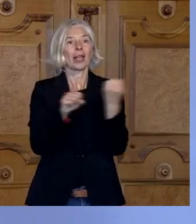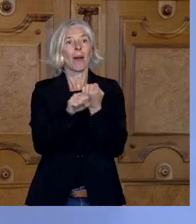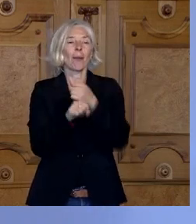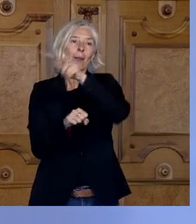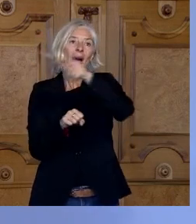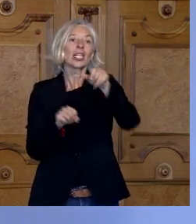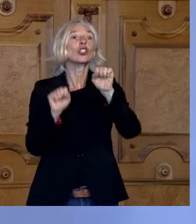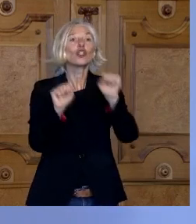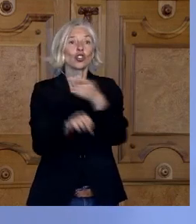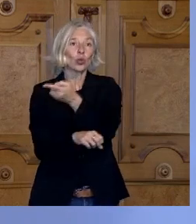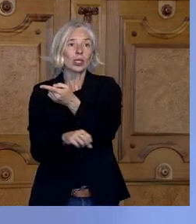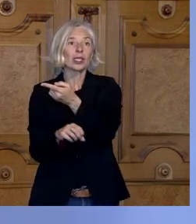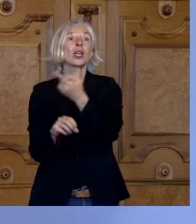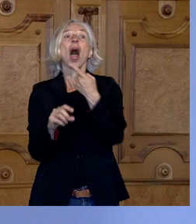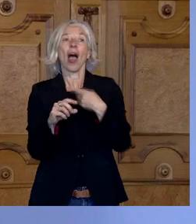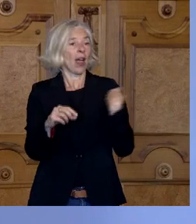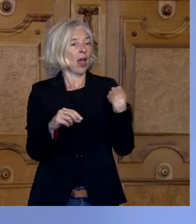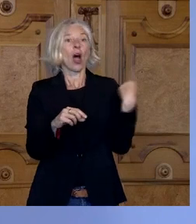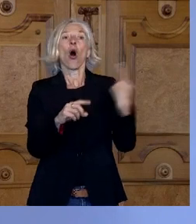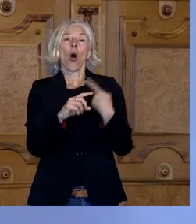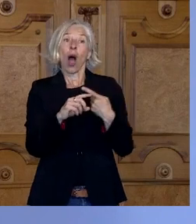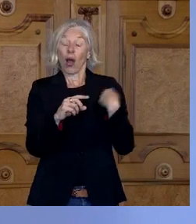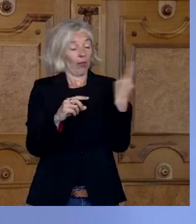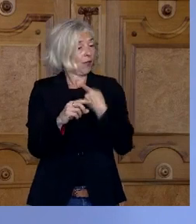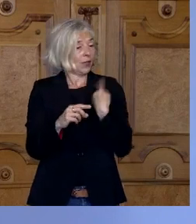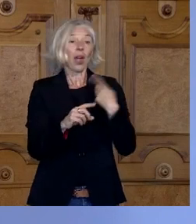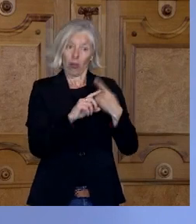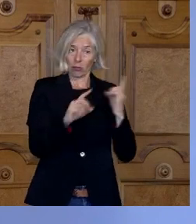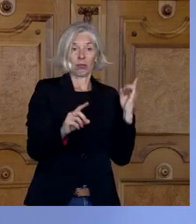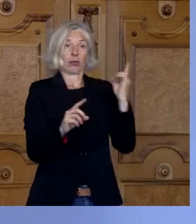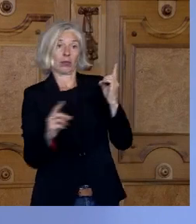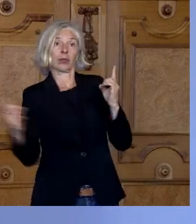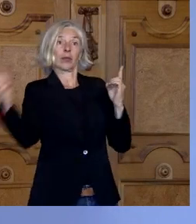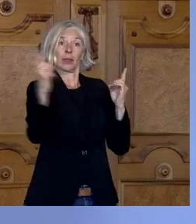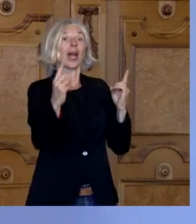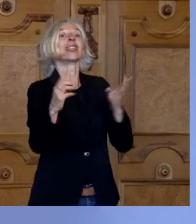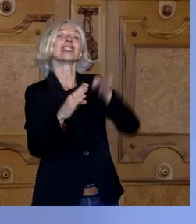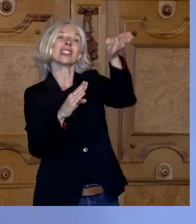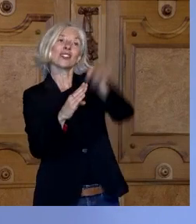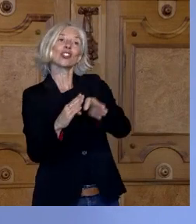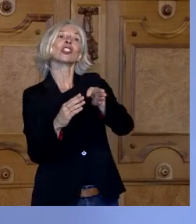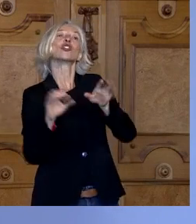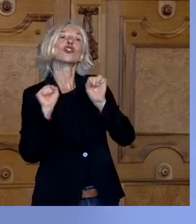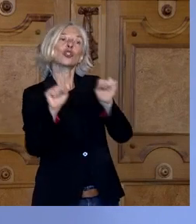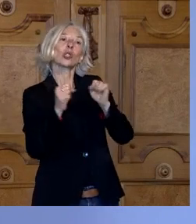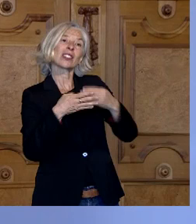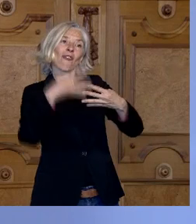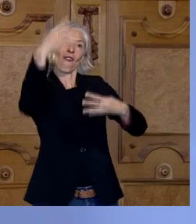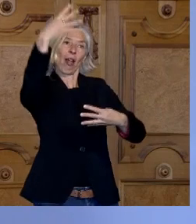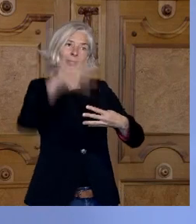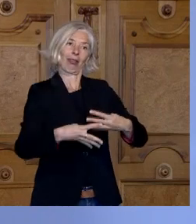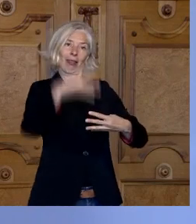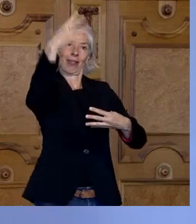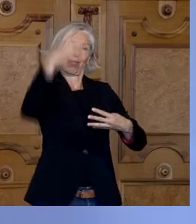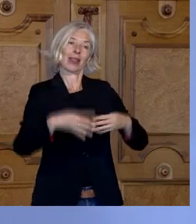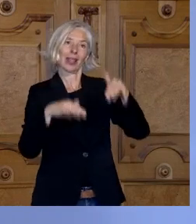für unsere Kunden Spuckschutzwände anfertigen lassen. Und die werden auch entsprechend installiert. Genauso werden wir auch,